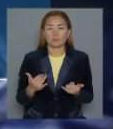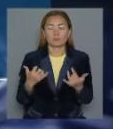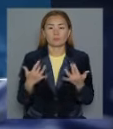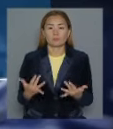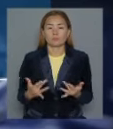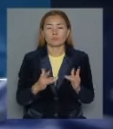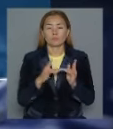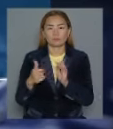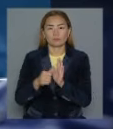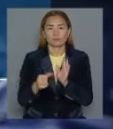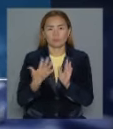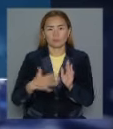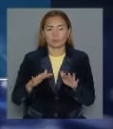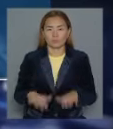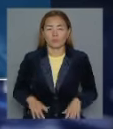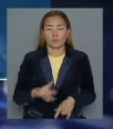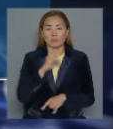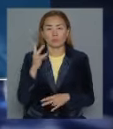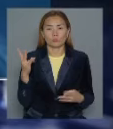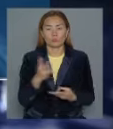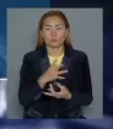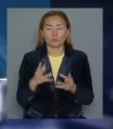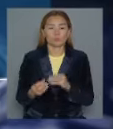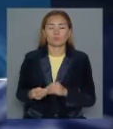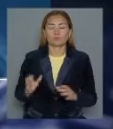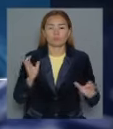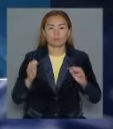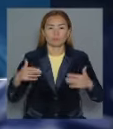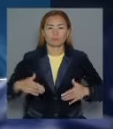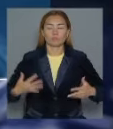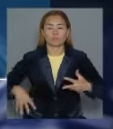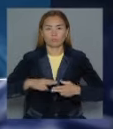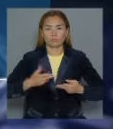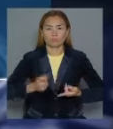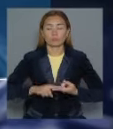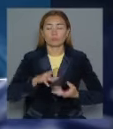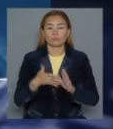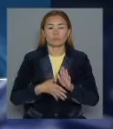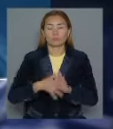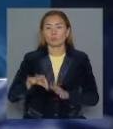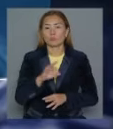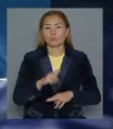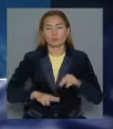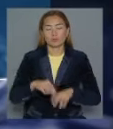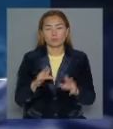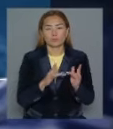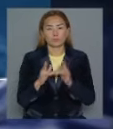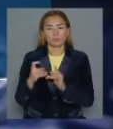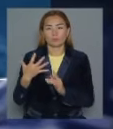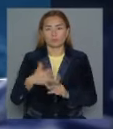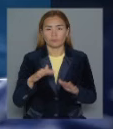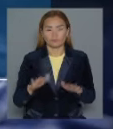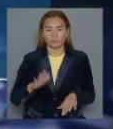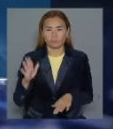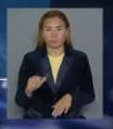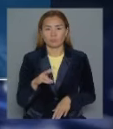потребность в общежитии на 650 мест для студентов, включая университеты и колледжи. В связи с этим изучается вопрос строительства общежития на 150 мест